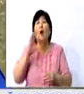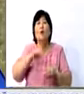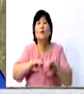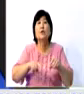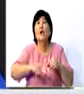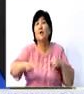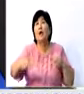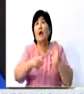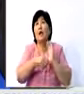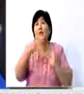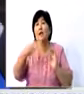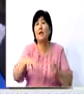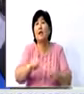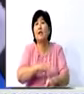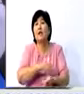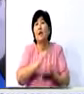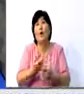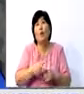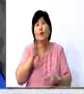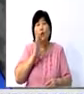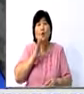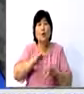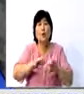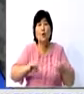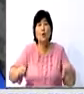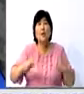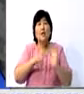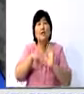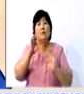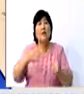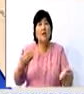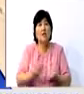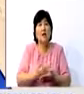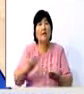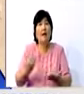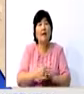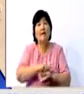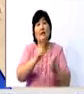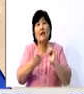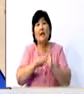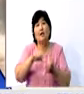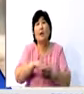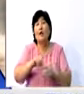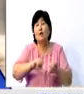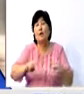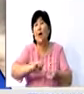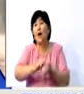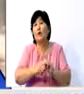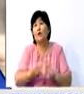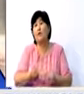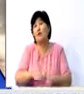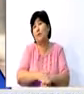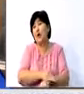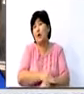жалпы ұзындығы 640 шақырымды құрайды. Осы уақытқа дейін су жүйесі желісінің 70% жаңартылып, қайта жаңғыртылған болса, кәріз құбырын ауыстыру жұмыстары